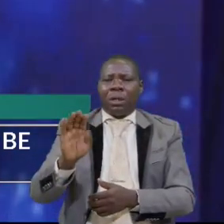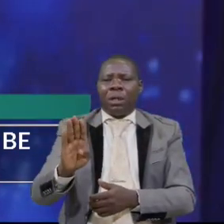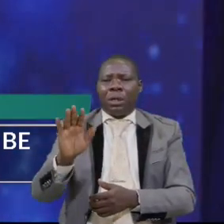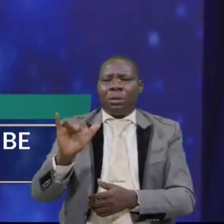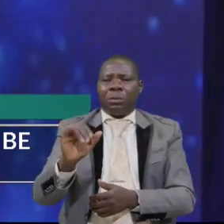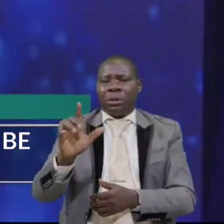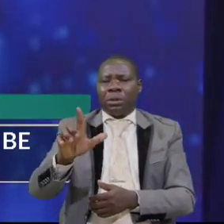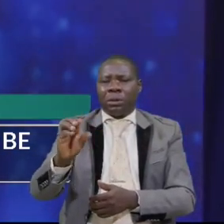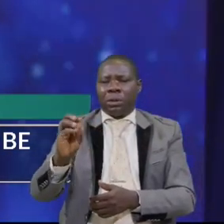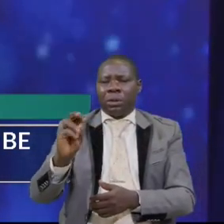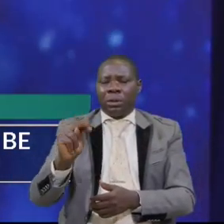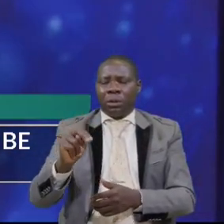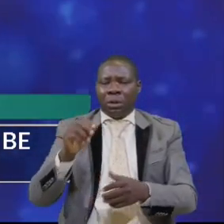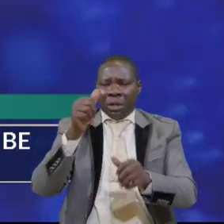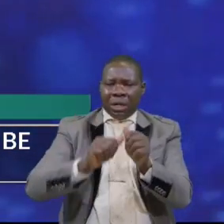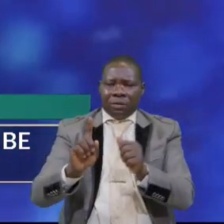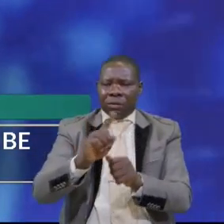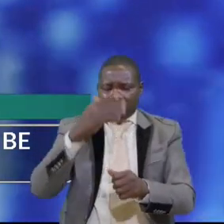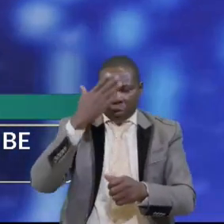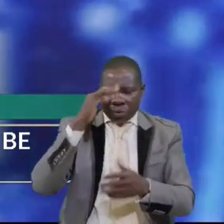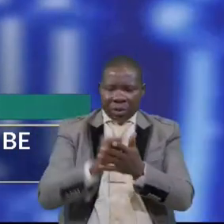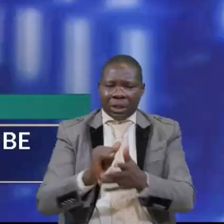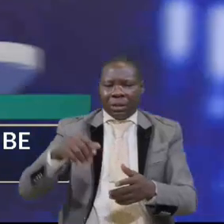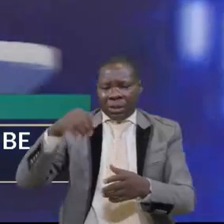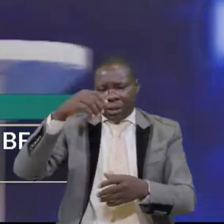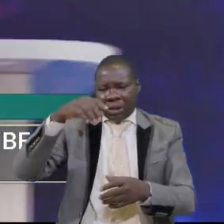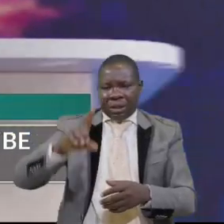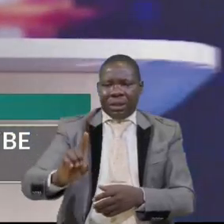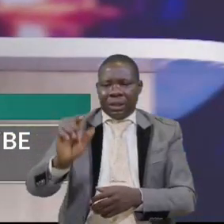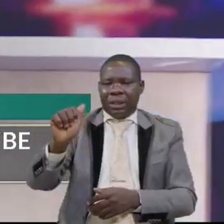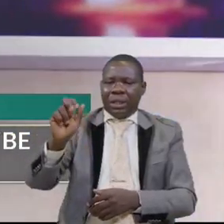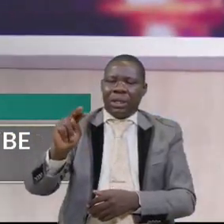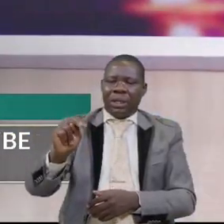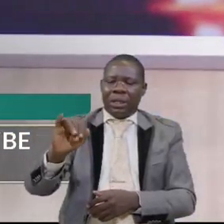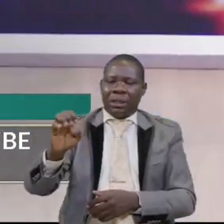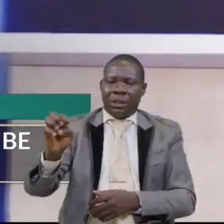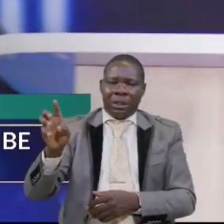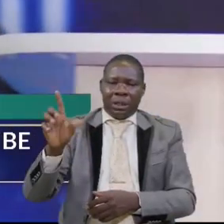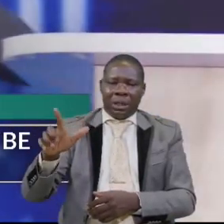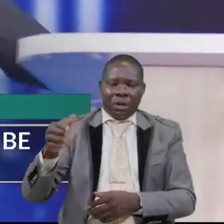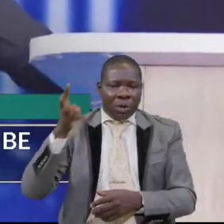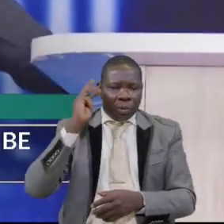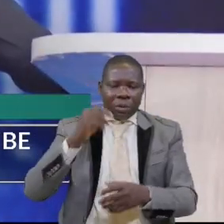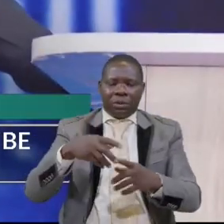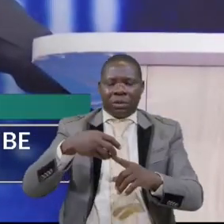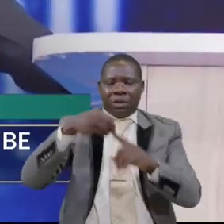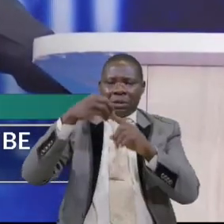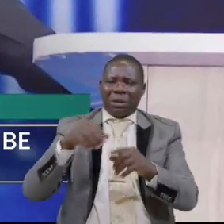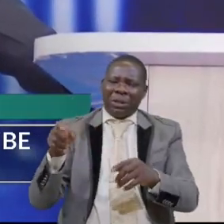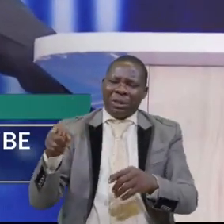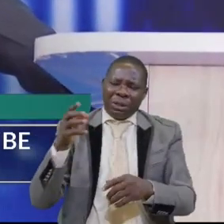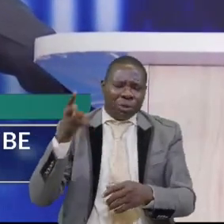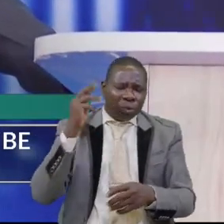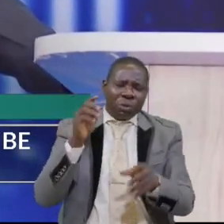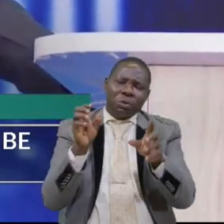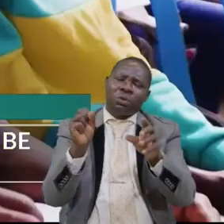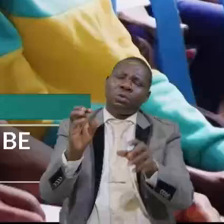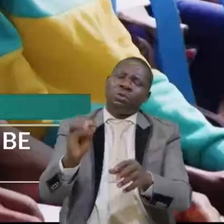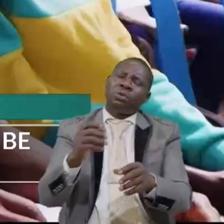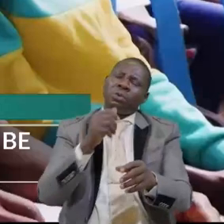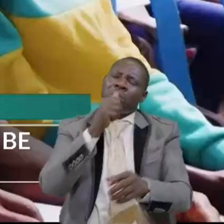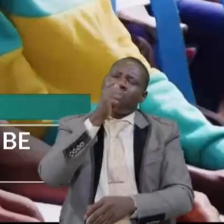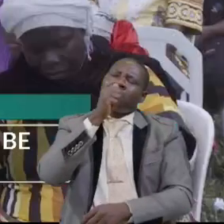Daniel était exceptionnel. Voyez Daniel, si tranquille, si calme. Mais quand il